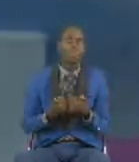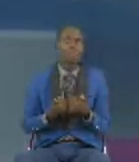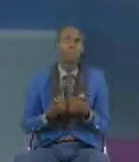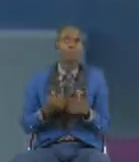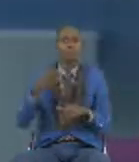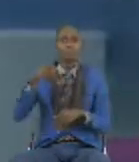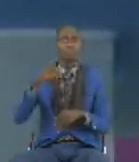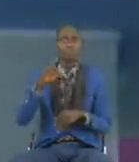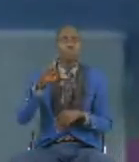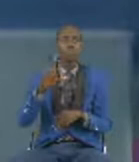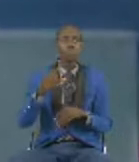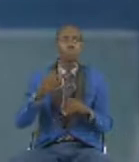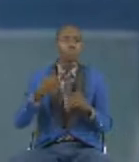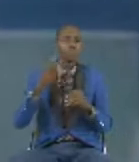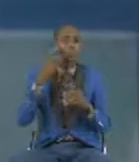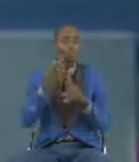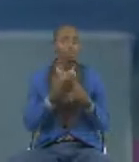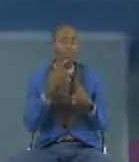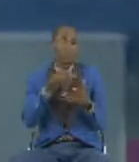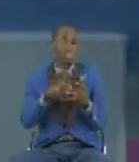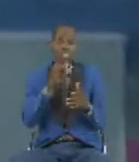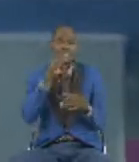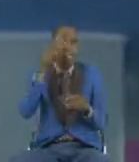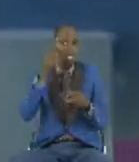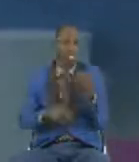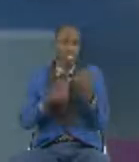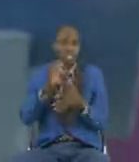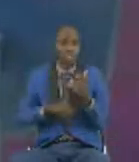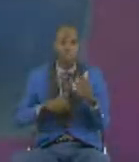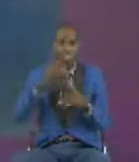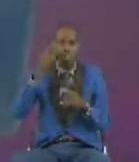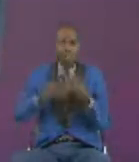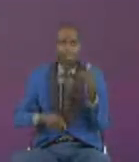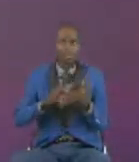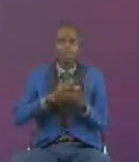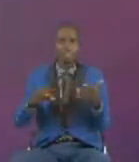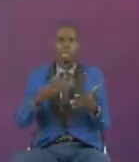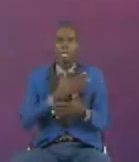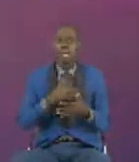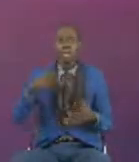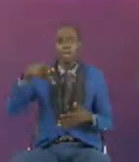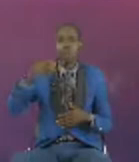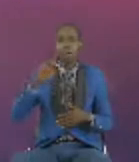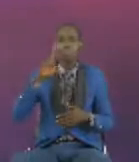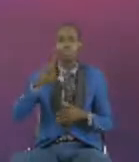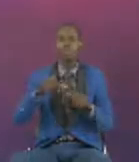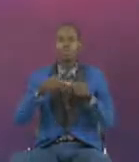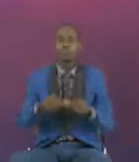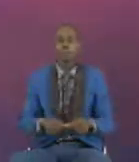maison. Le dernier chapitre, les derniers versets, Paul demeura 2 ans entiers